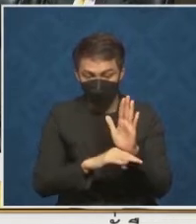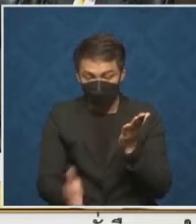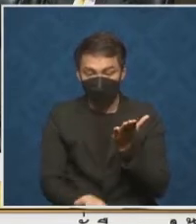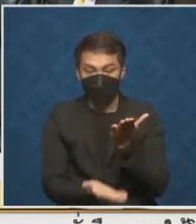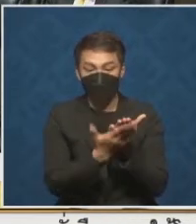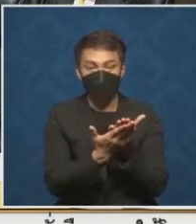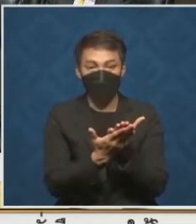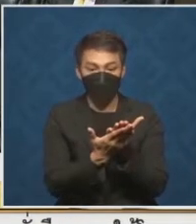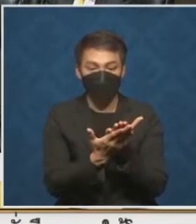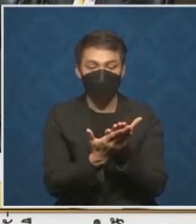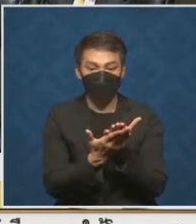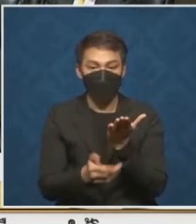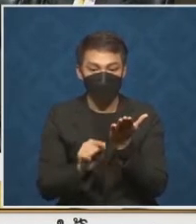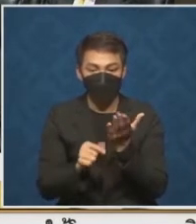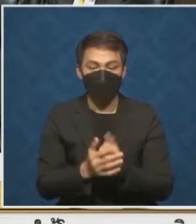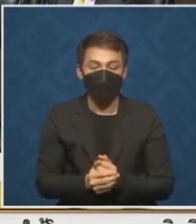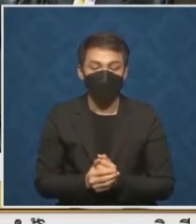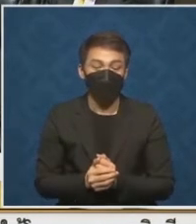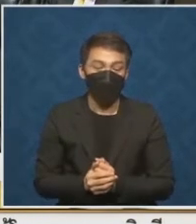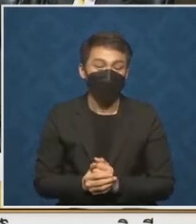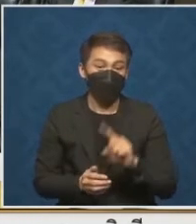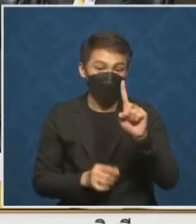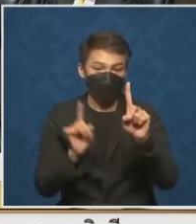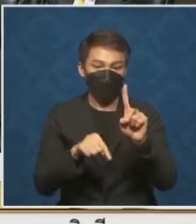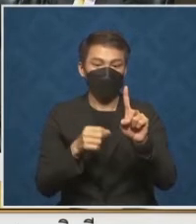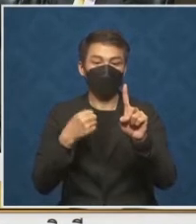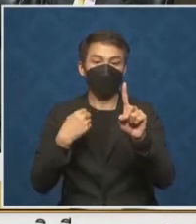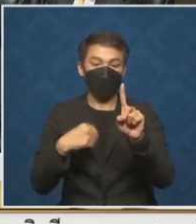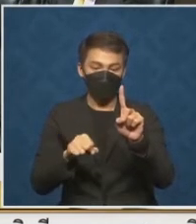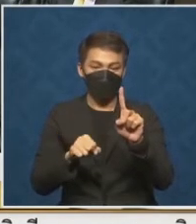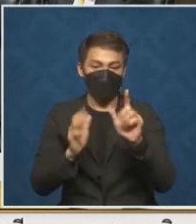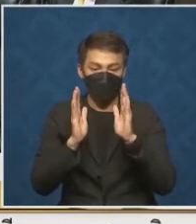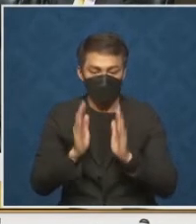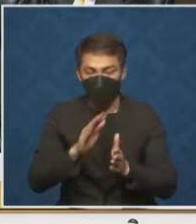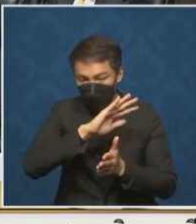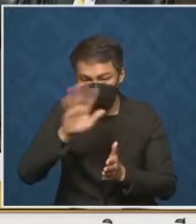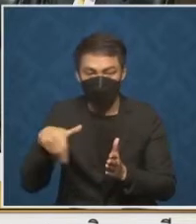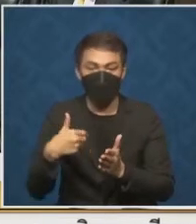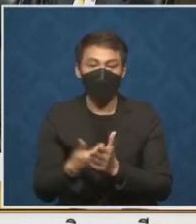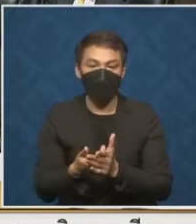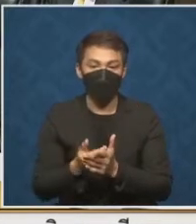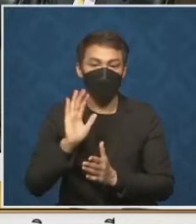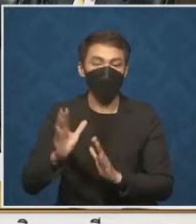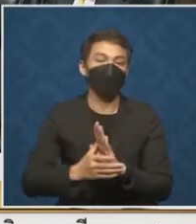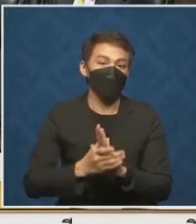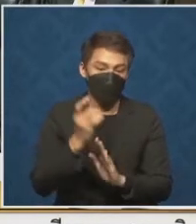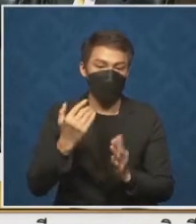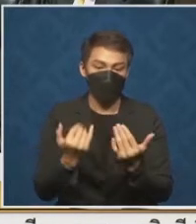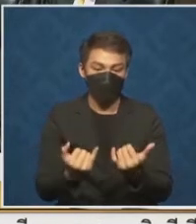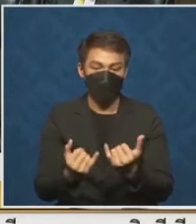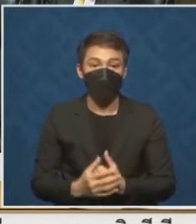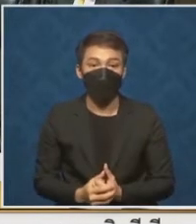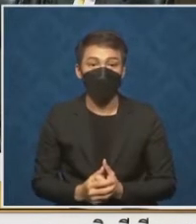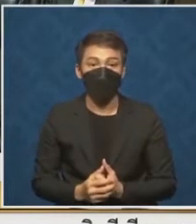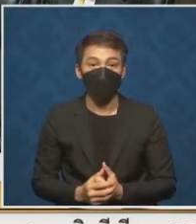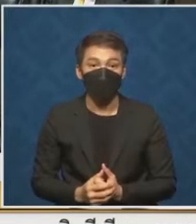รายชื่อตามท้ายญัตตินี้ซึ่งมีจำนวนไม่น้อยกว่าหนึ่งในสิบของจำนวนสมาชิกสภาผู้แทนราษฏรสอนทั้งหมด